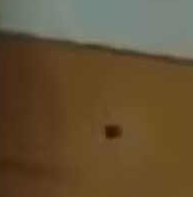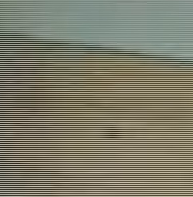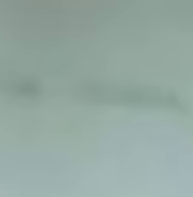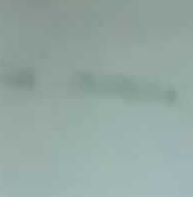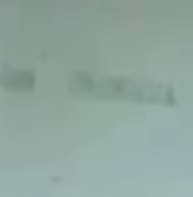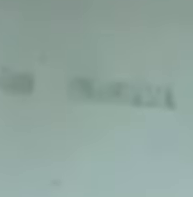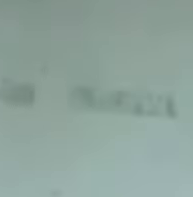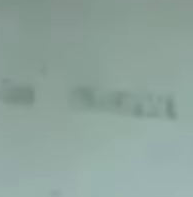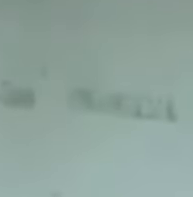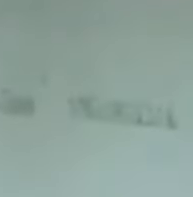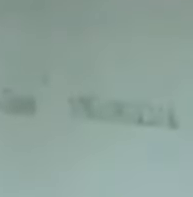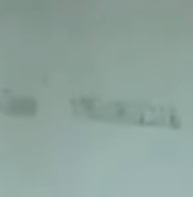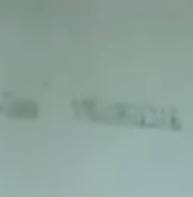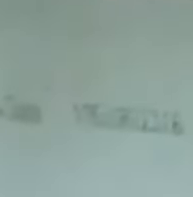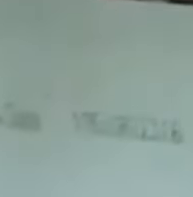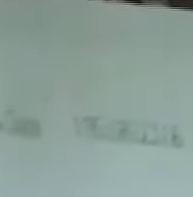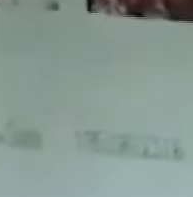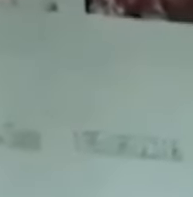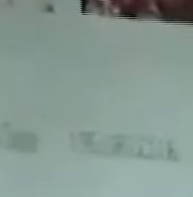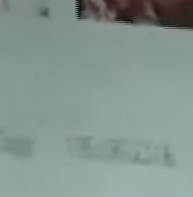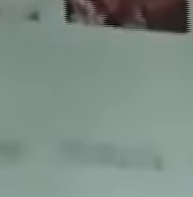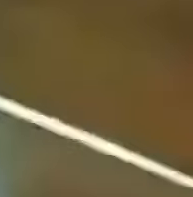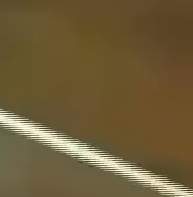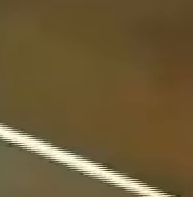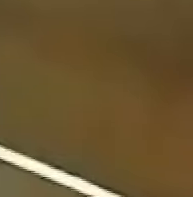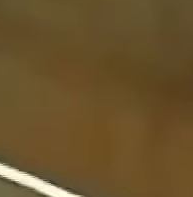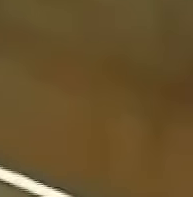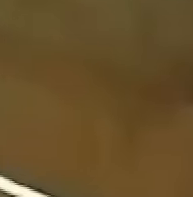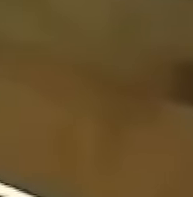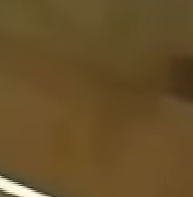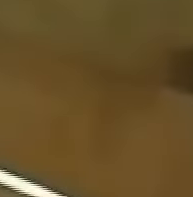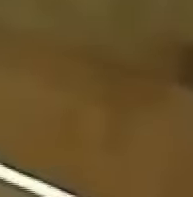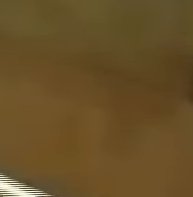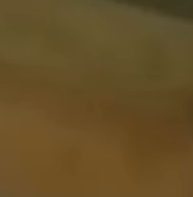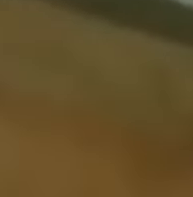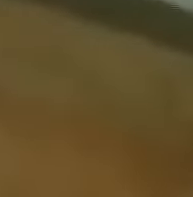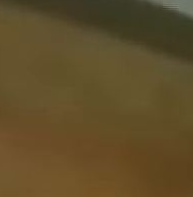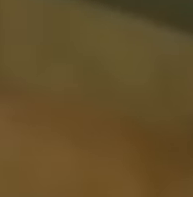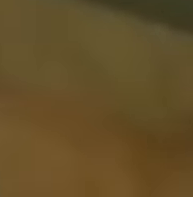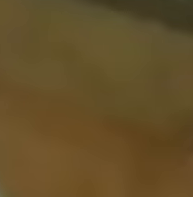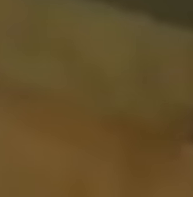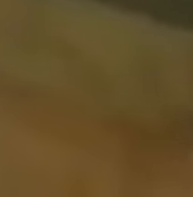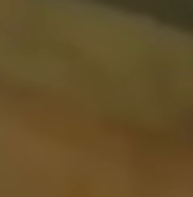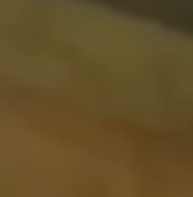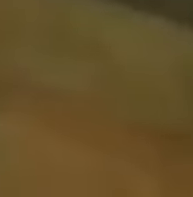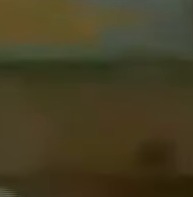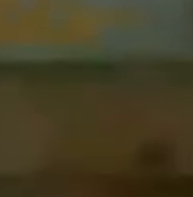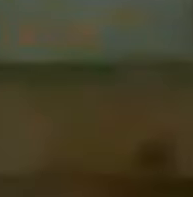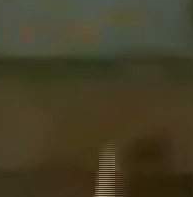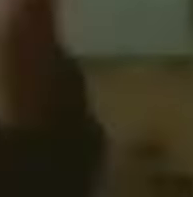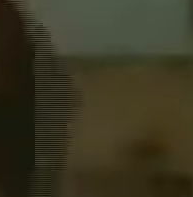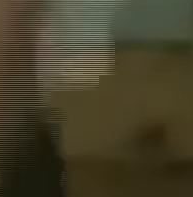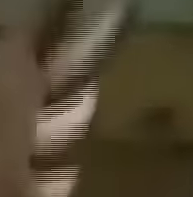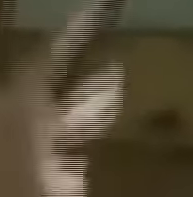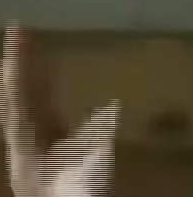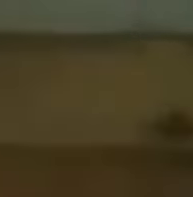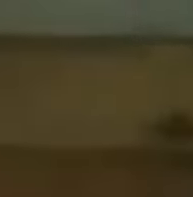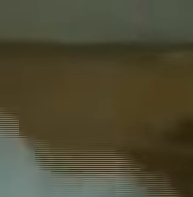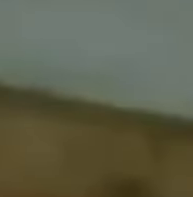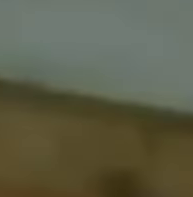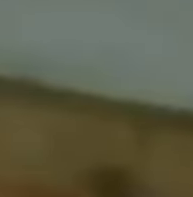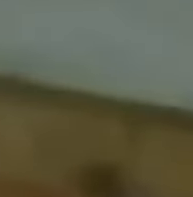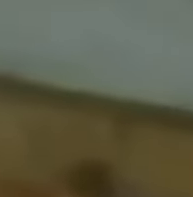kamu bisa merubah masa depan Jawa Barat. Emangnya hilang satu suara saya doang, bakal ada